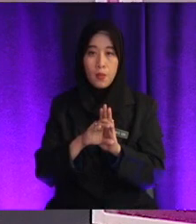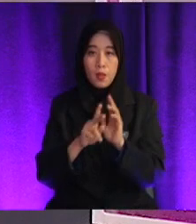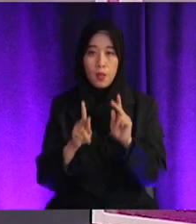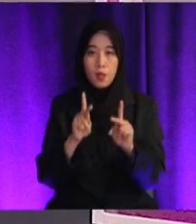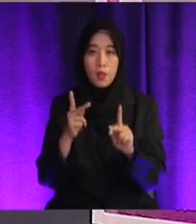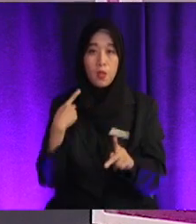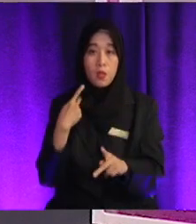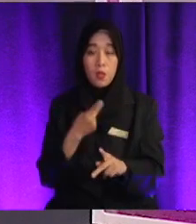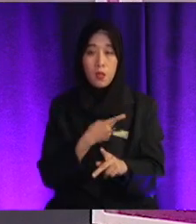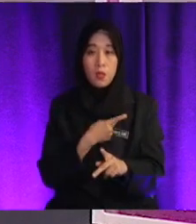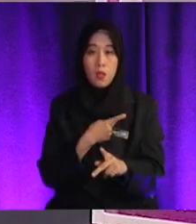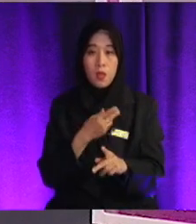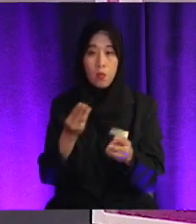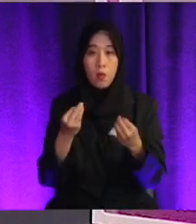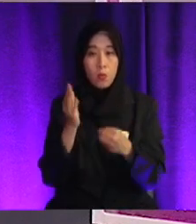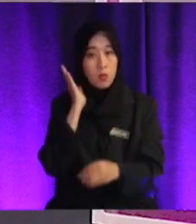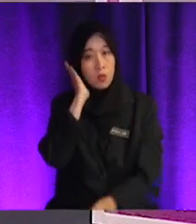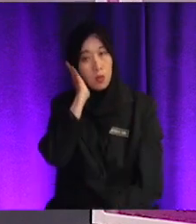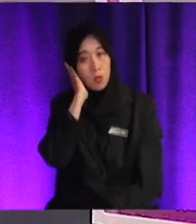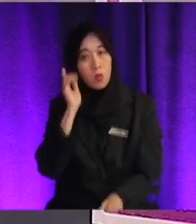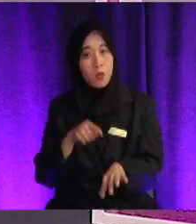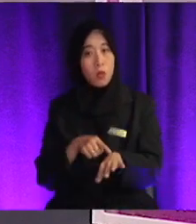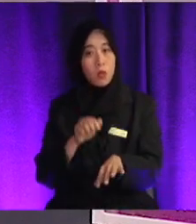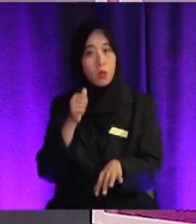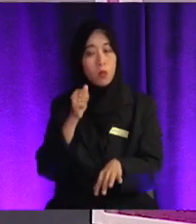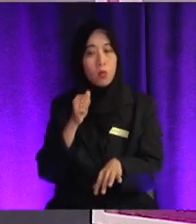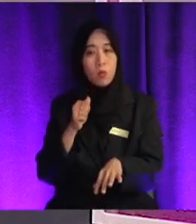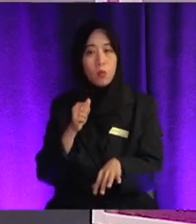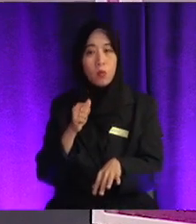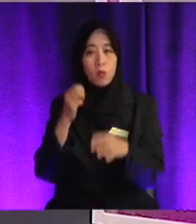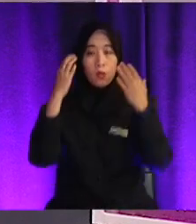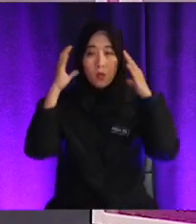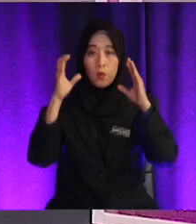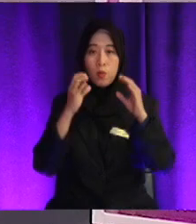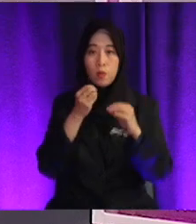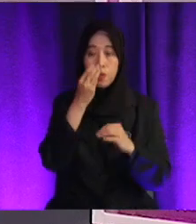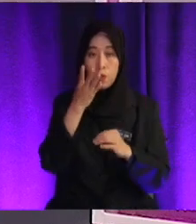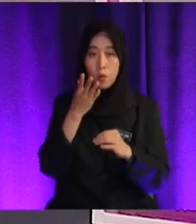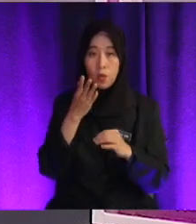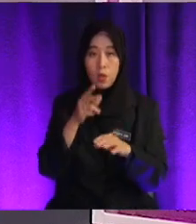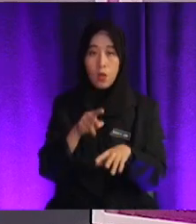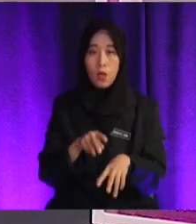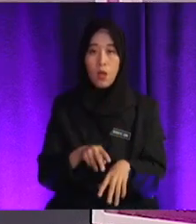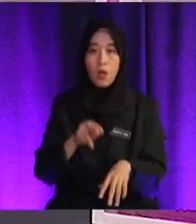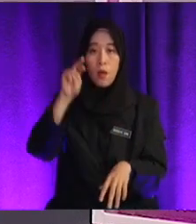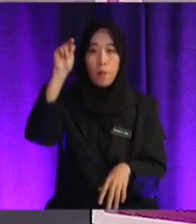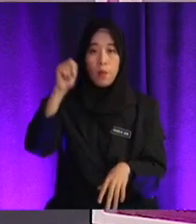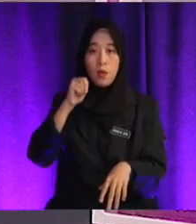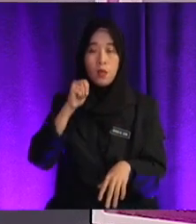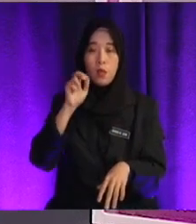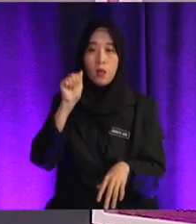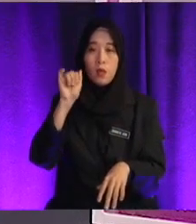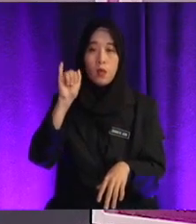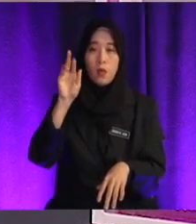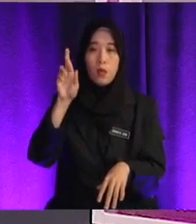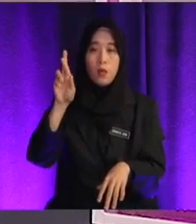nak katakan kita nak tidur pukul 10 malam. Saya sangat-sangat menggalakkan kita pasang aircon tu awal. Penyaman udara tu